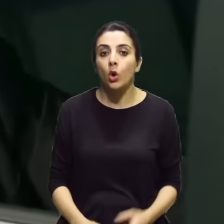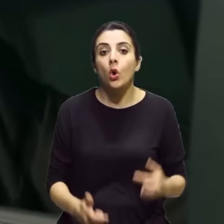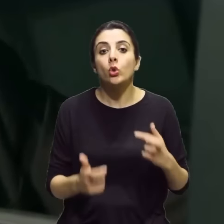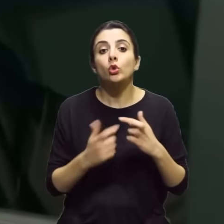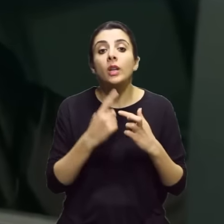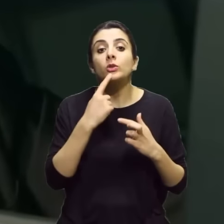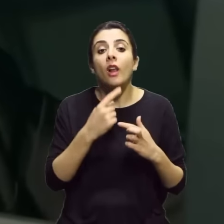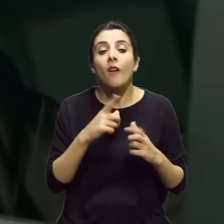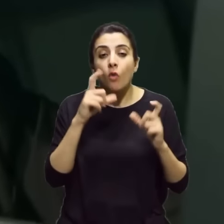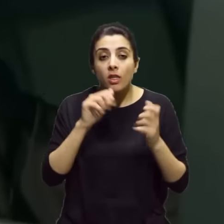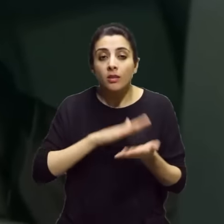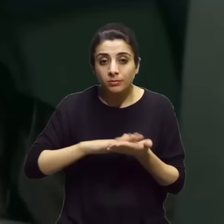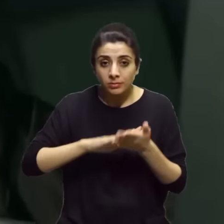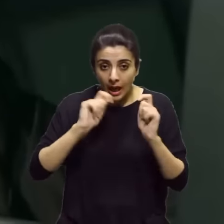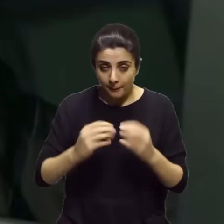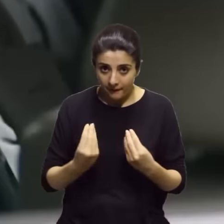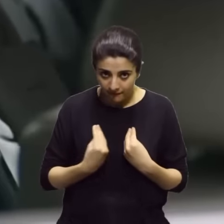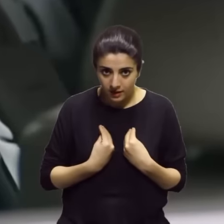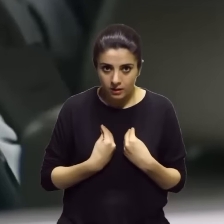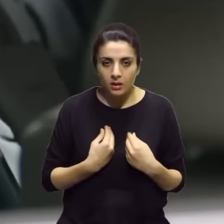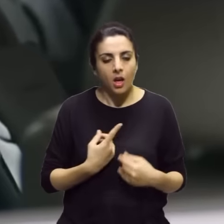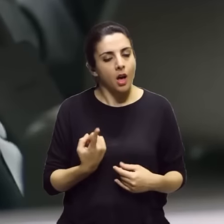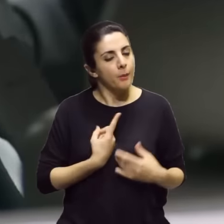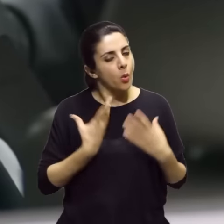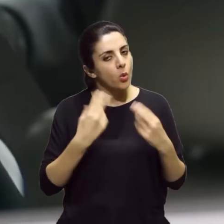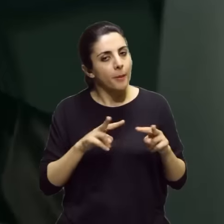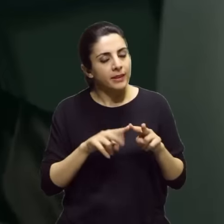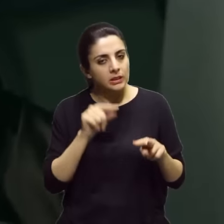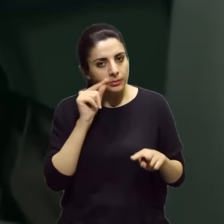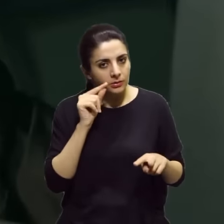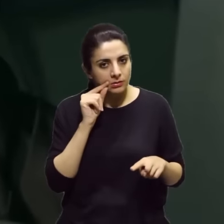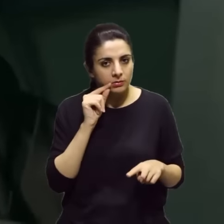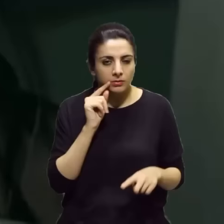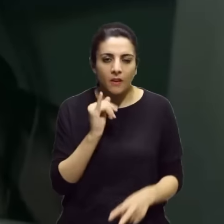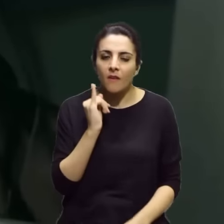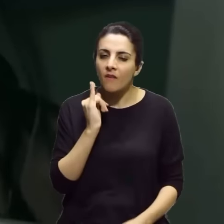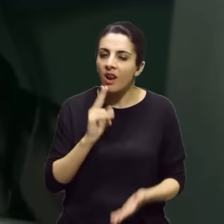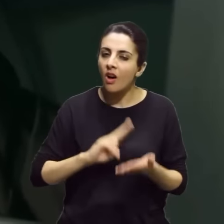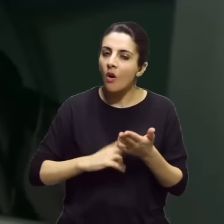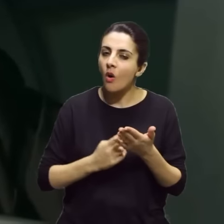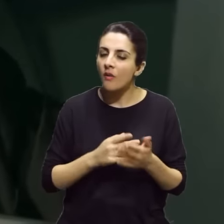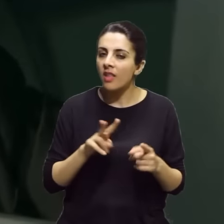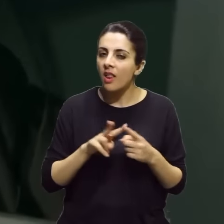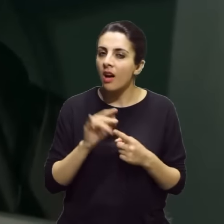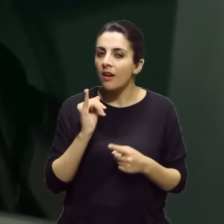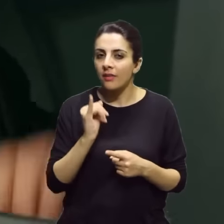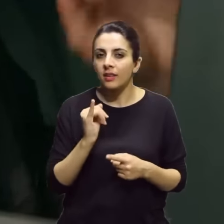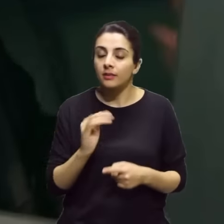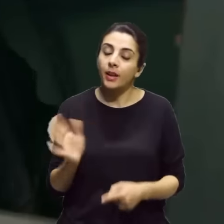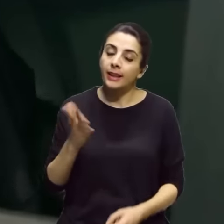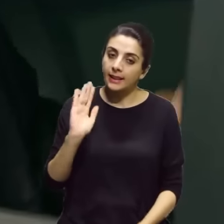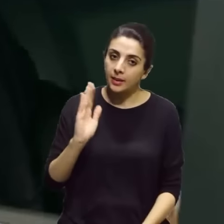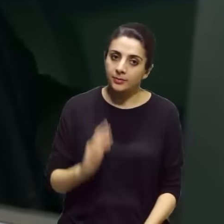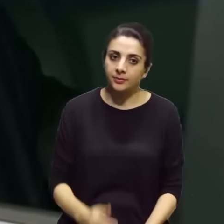Rüstem'den bu resimleri tablettirip bana getir, tamam mı? Baş üstüne Menteş Bey. Seni köfteci Nail seni.